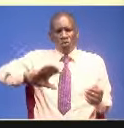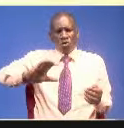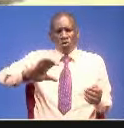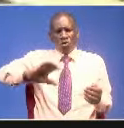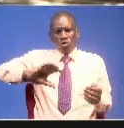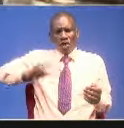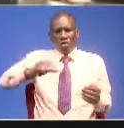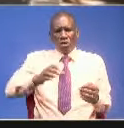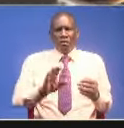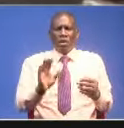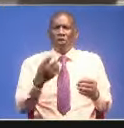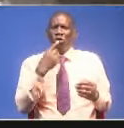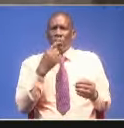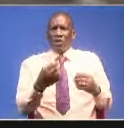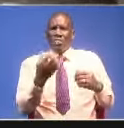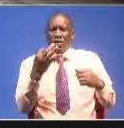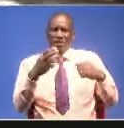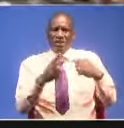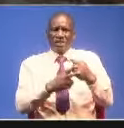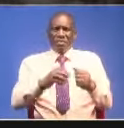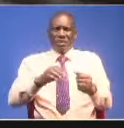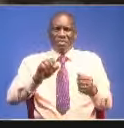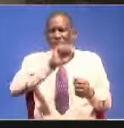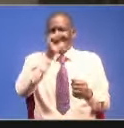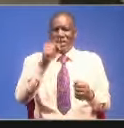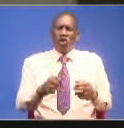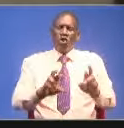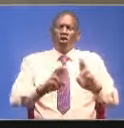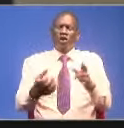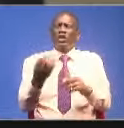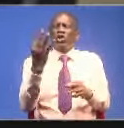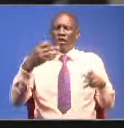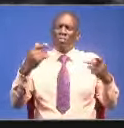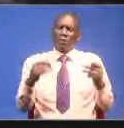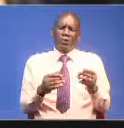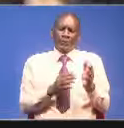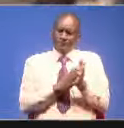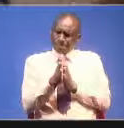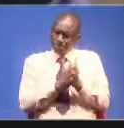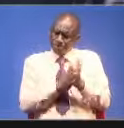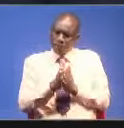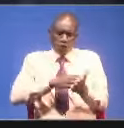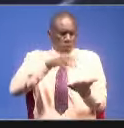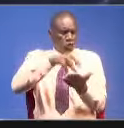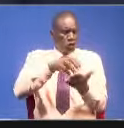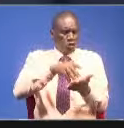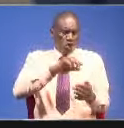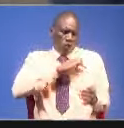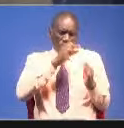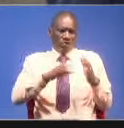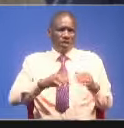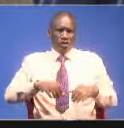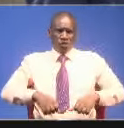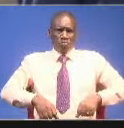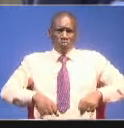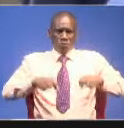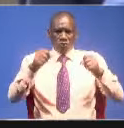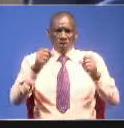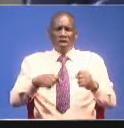137%. Tayari wanaume watatu wametangaza kukimezea mate kiti hicho. Uchaguzi ni